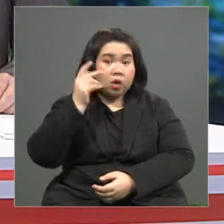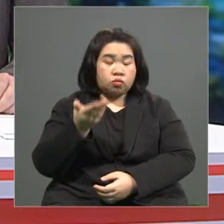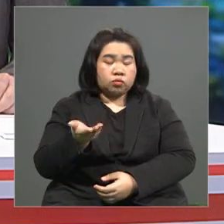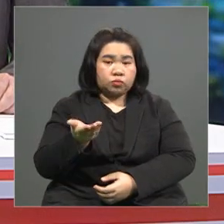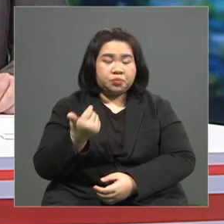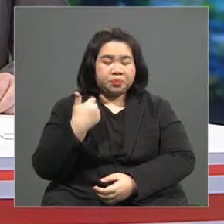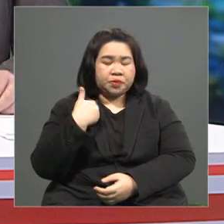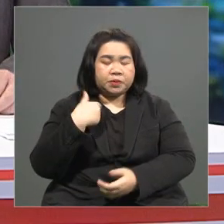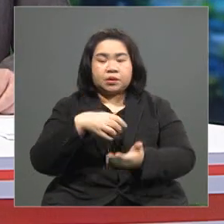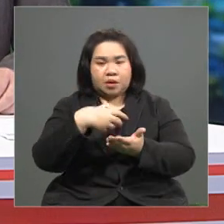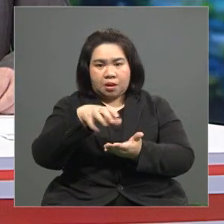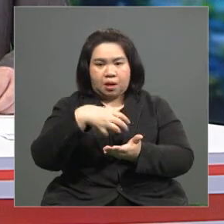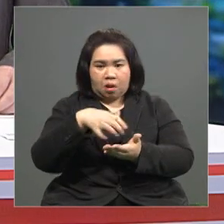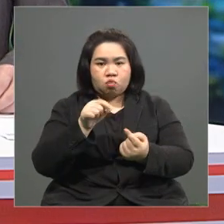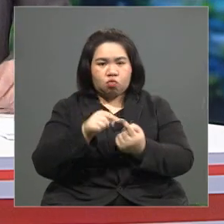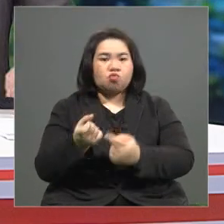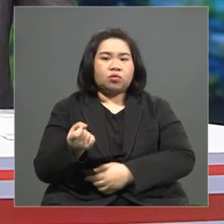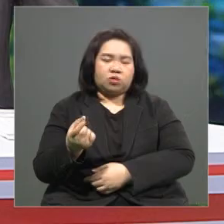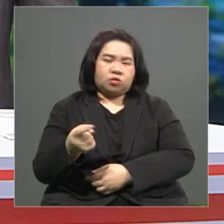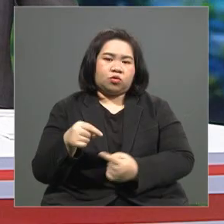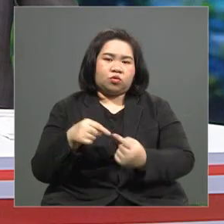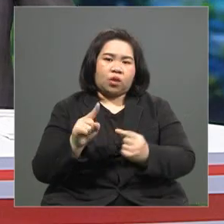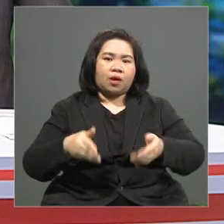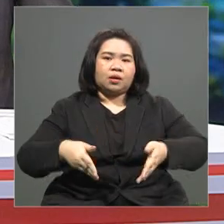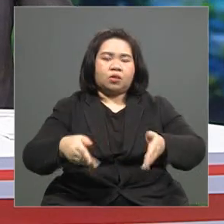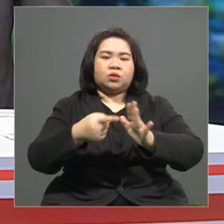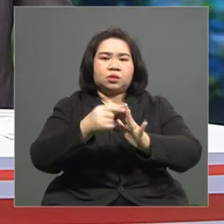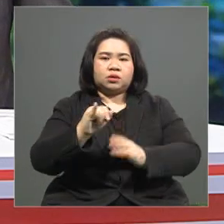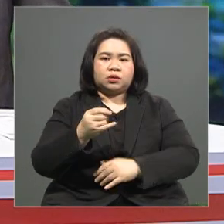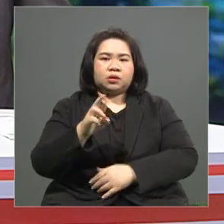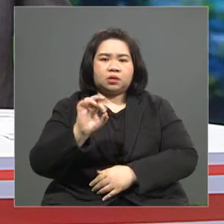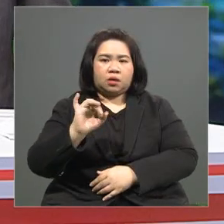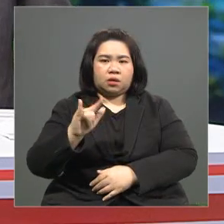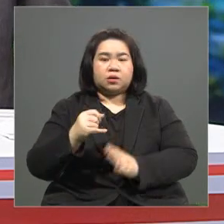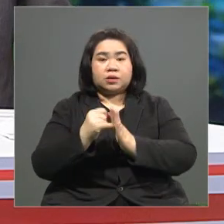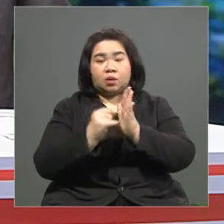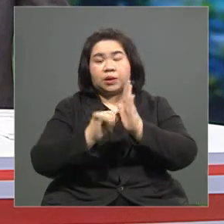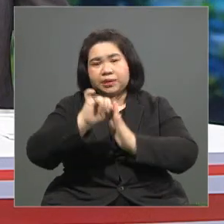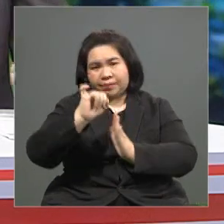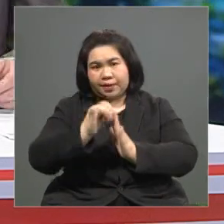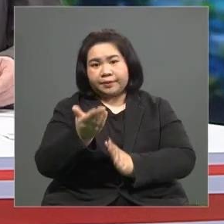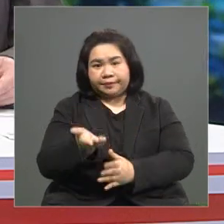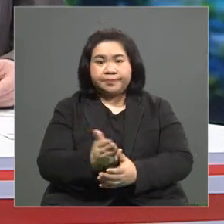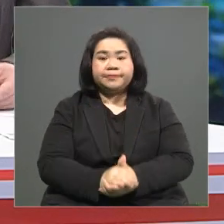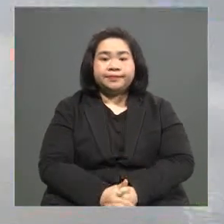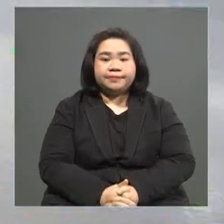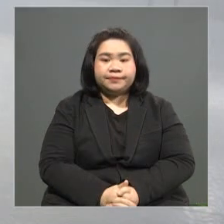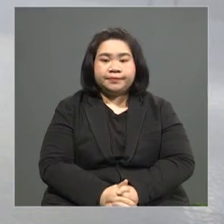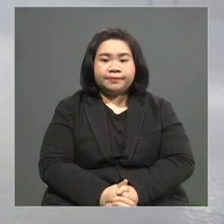ประสิตาช่วยประดิษฐ์จะรายงานสดมาจากบริเวณถนนเจริญประเทศอำเภอเมืองจังหวัดเชียงใหม่คุณประสิตาครับเชิญครับ